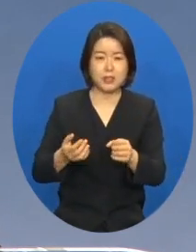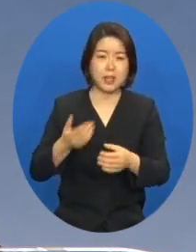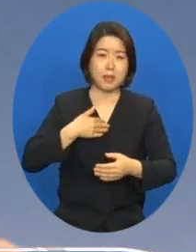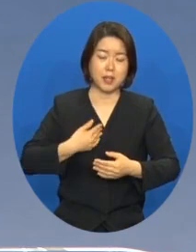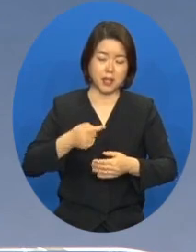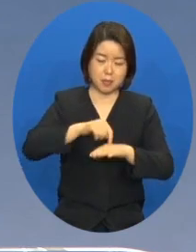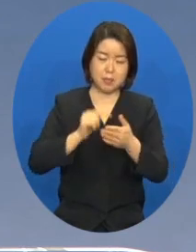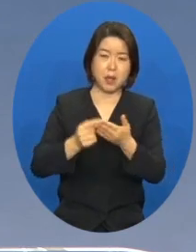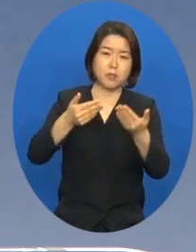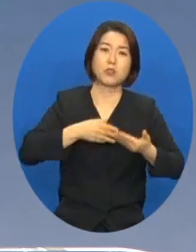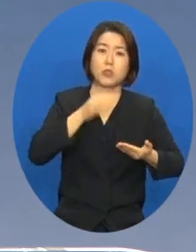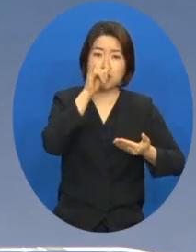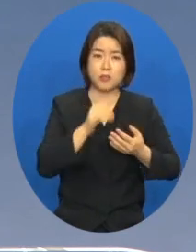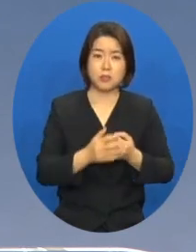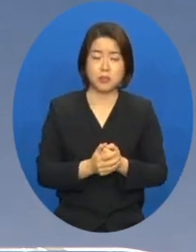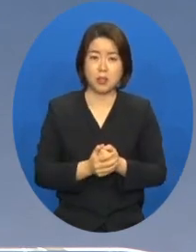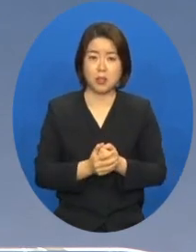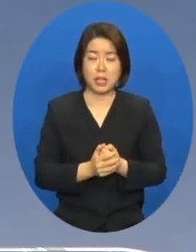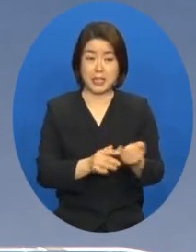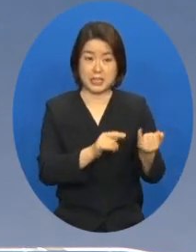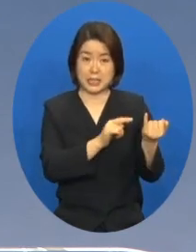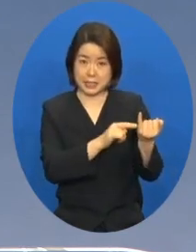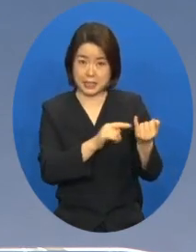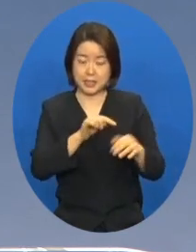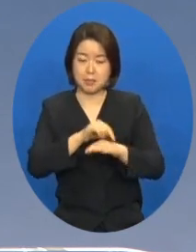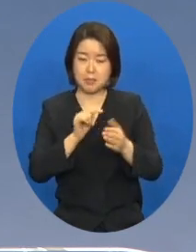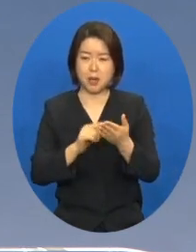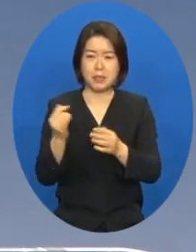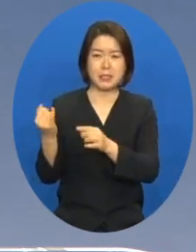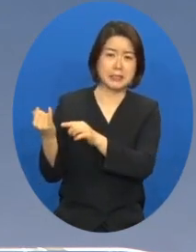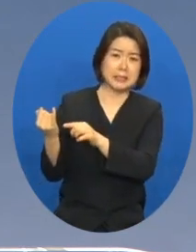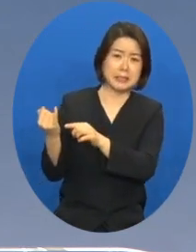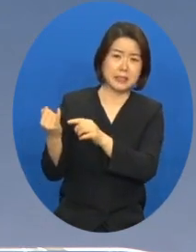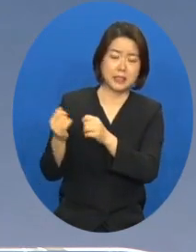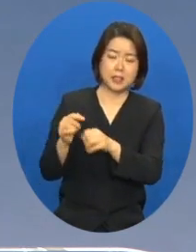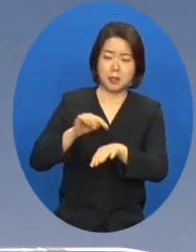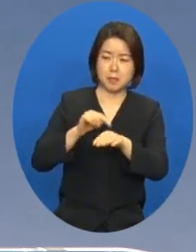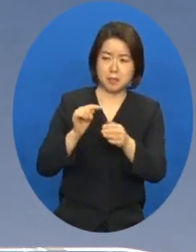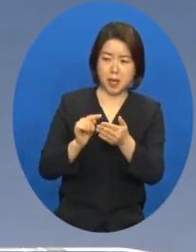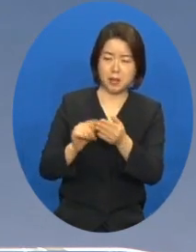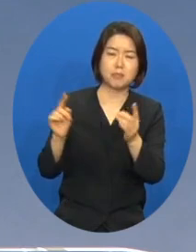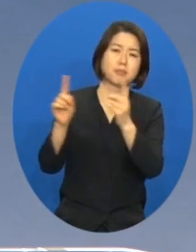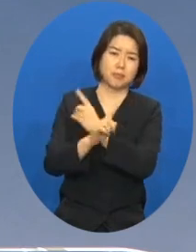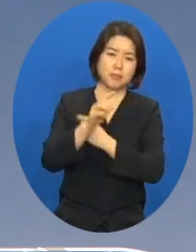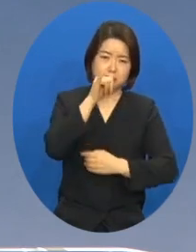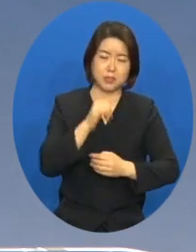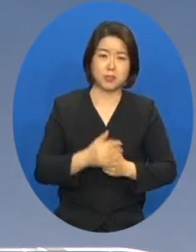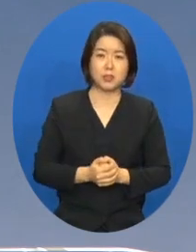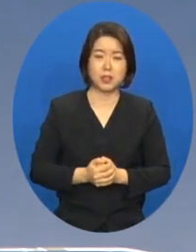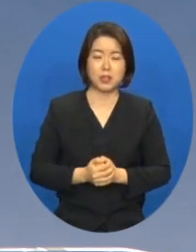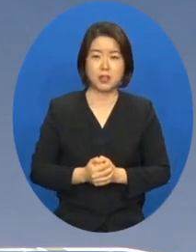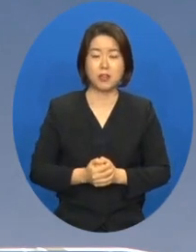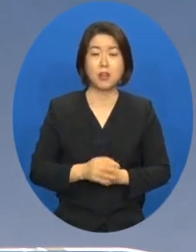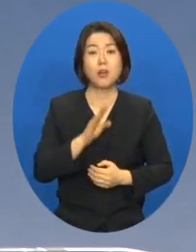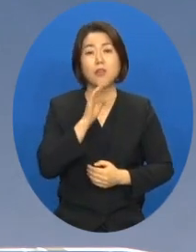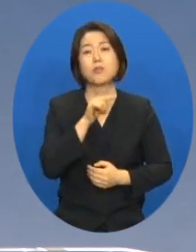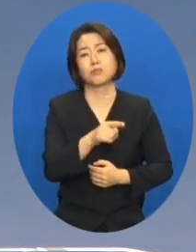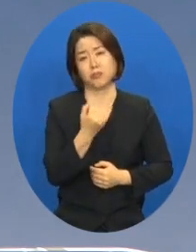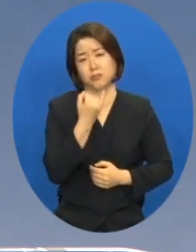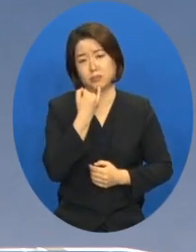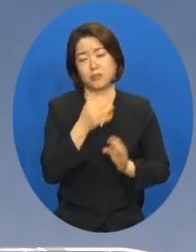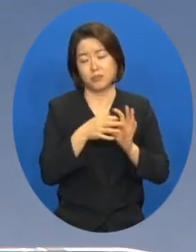것입니다. 바실리아 슐링크 여사의 마음에 그 자매를 향한 마음이 확 바뀌어버렸어요. 그러면 된 거죠, 뭐.